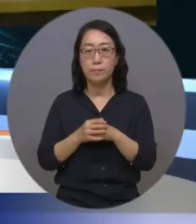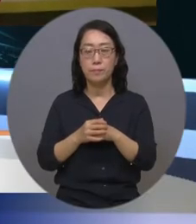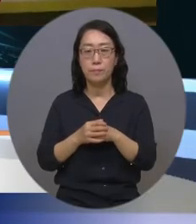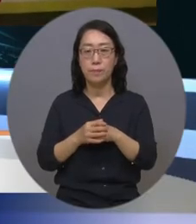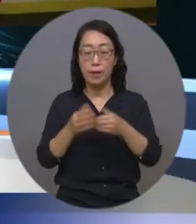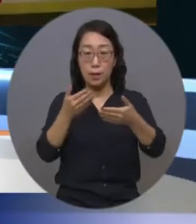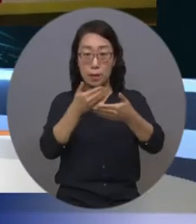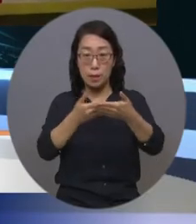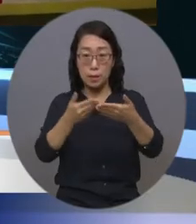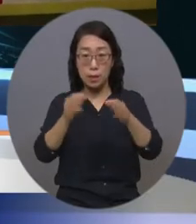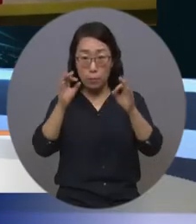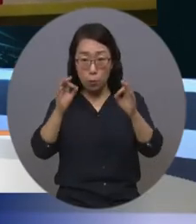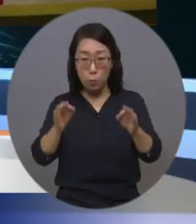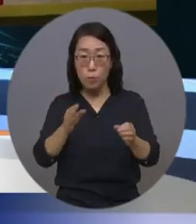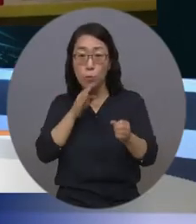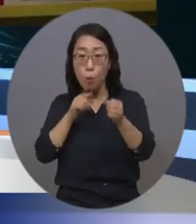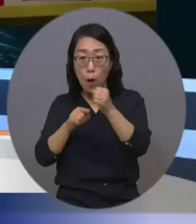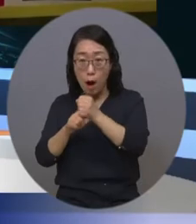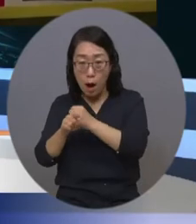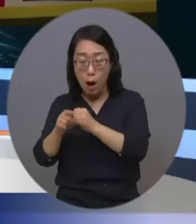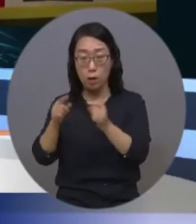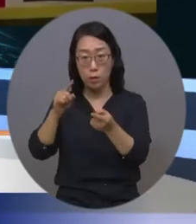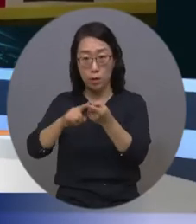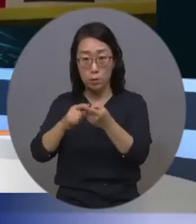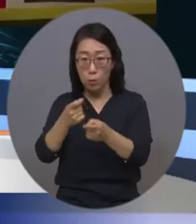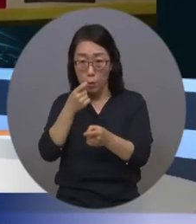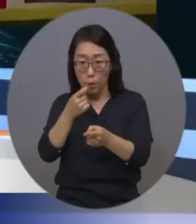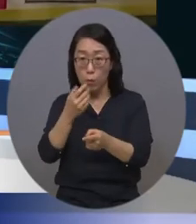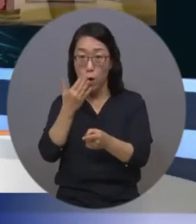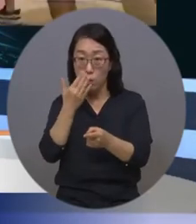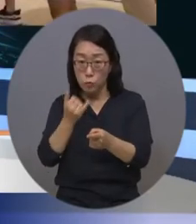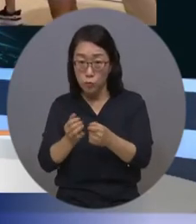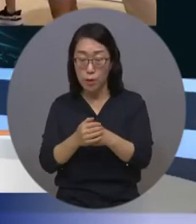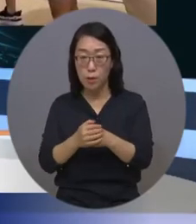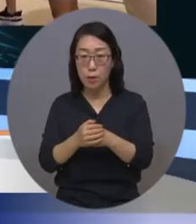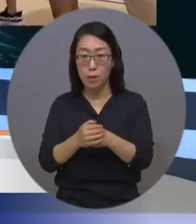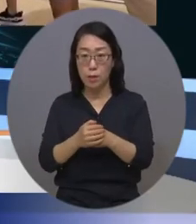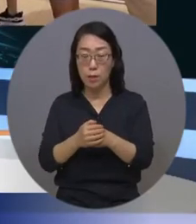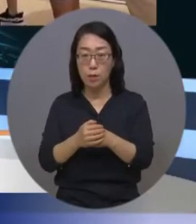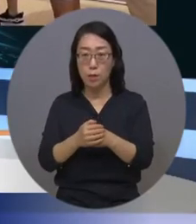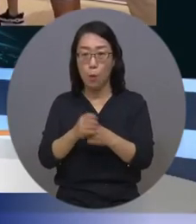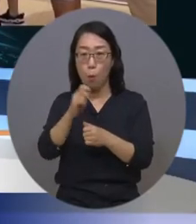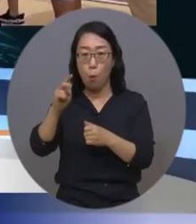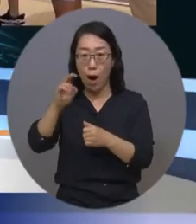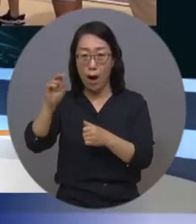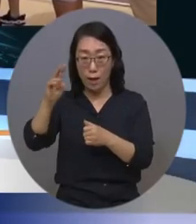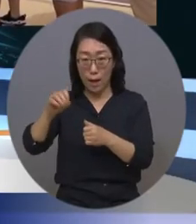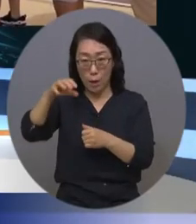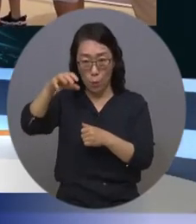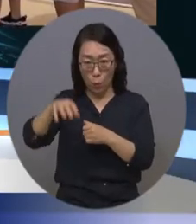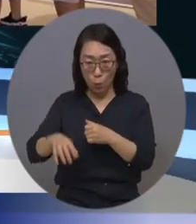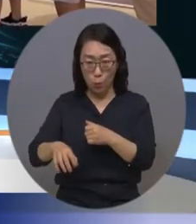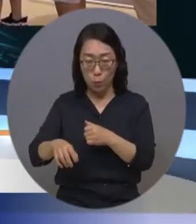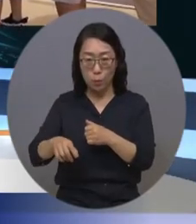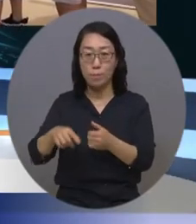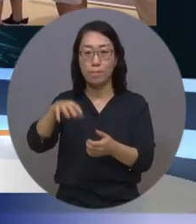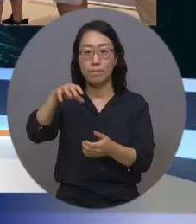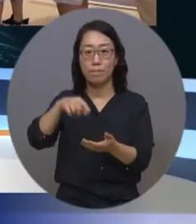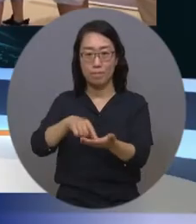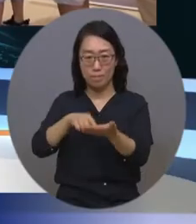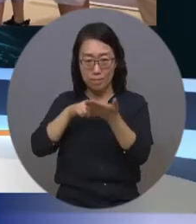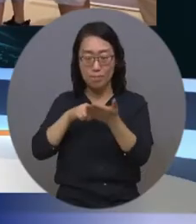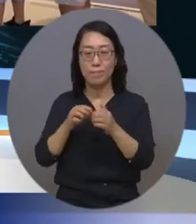명화를 통해 과학의 원리를 체험해볼 수 있는 이색 전시회가 전남 광양을 찾아왔습니다. 이소영 기자가